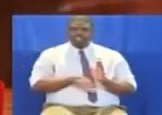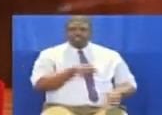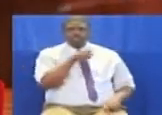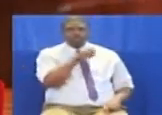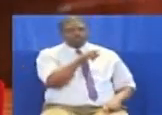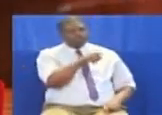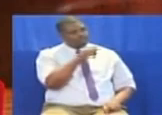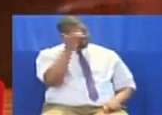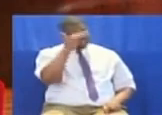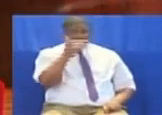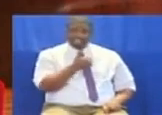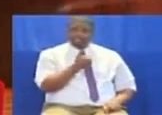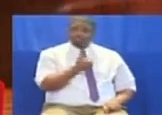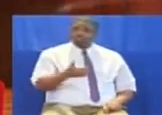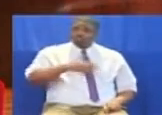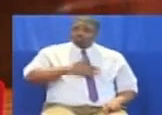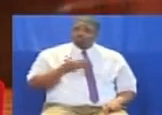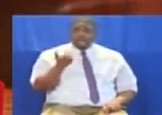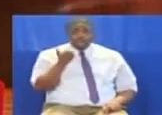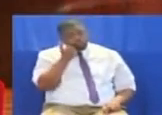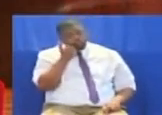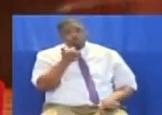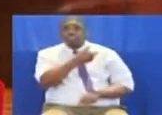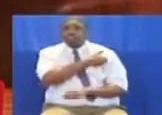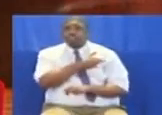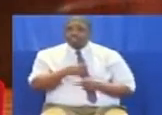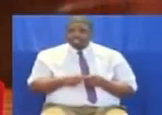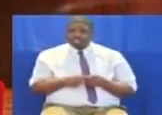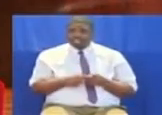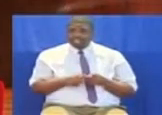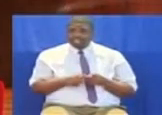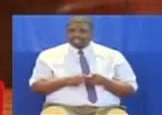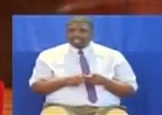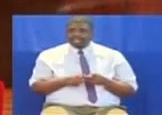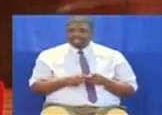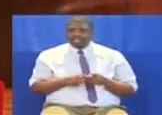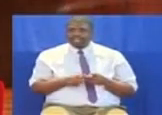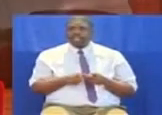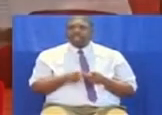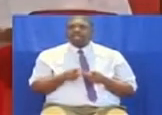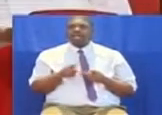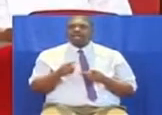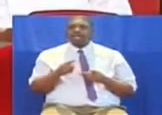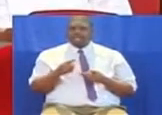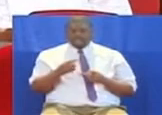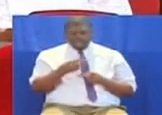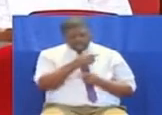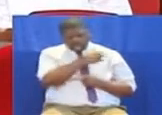mimi mwanangu alikuwa anaumwa hospitali, Rais Magufuli alitake charge mwanzo mwisho.